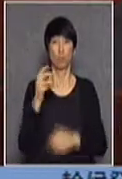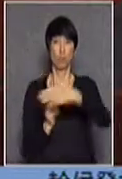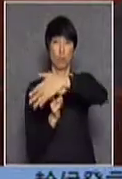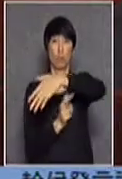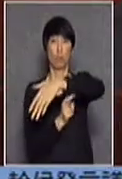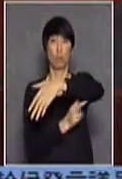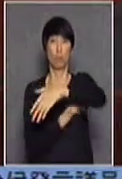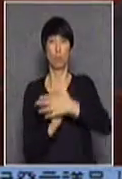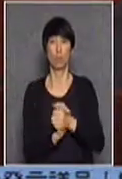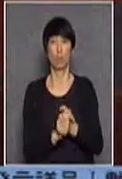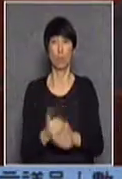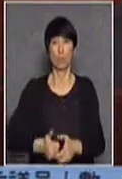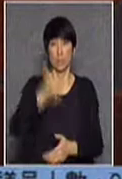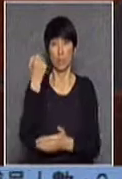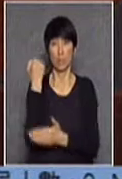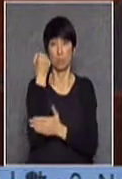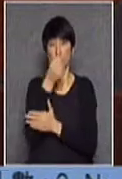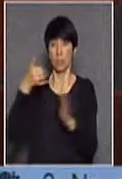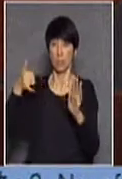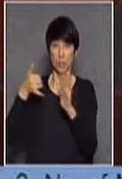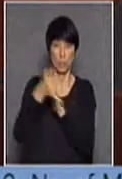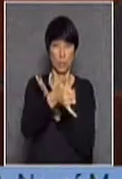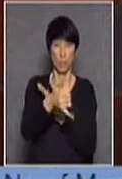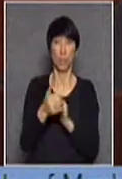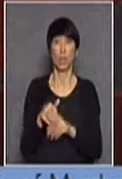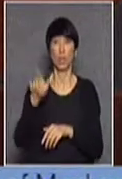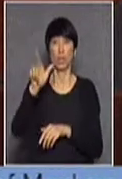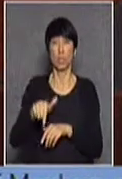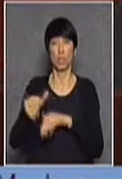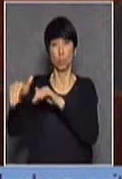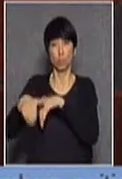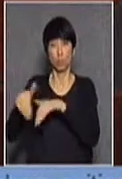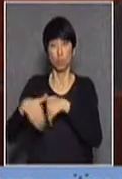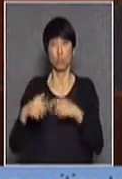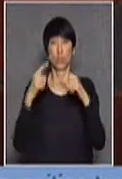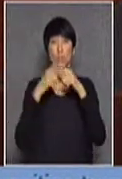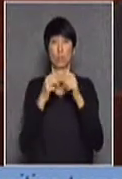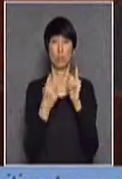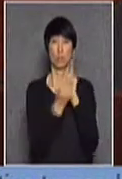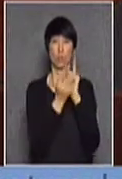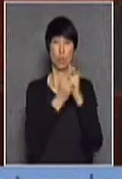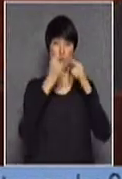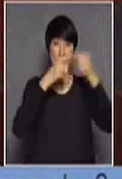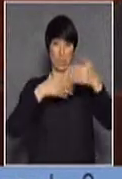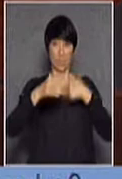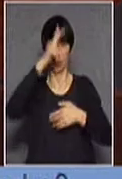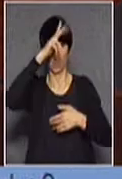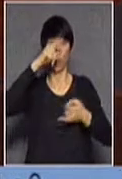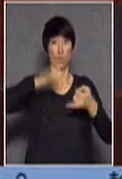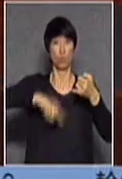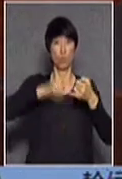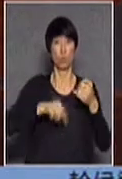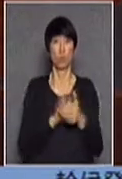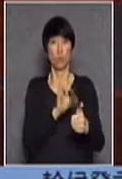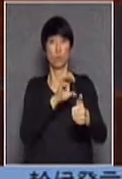即係成功爭取入去呢個原居民鄉村嘅。當時我一手一腳同民政局傾，亦都最後咧說服到好多